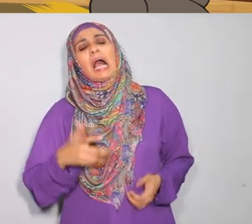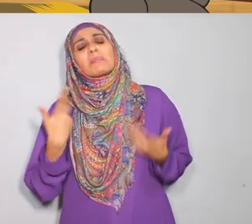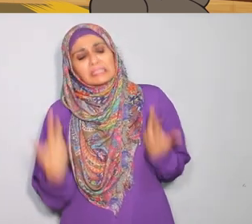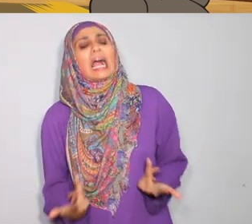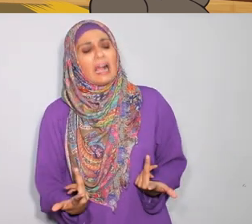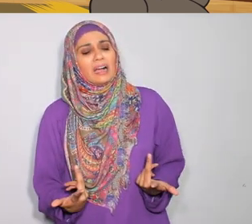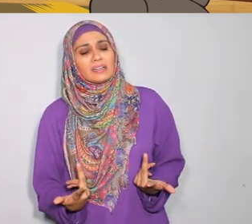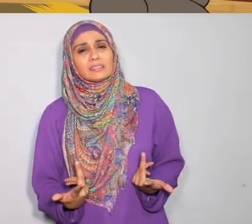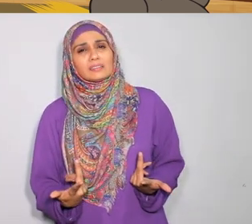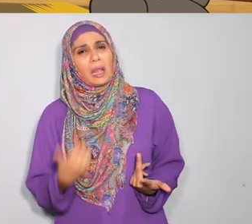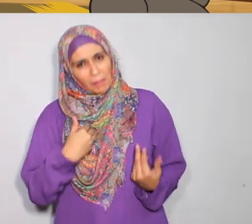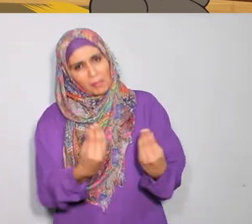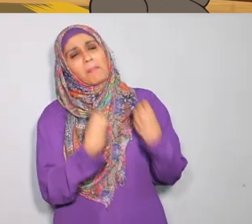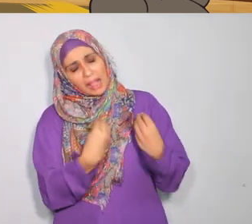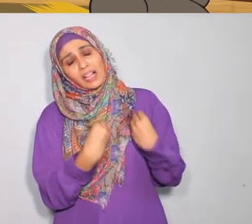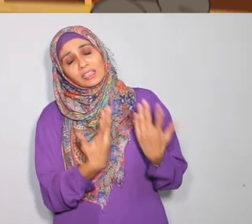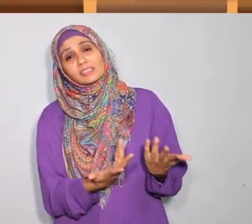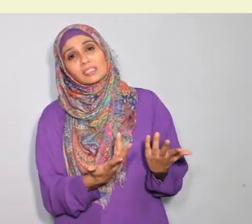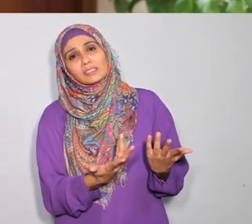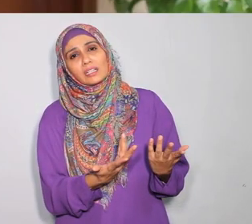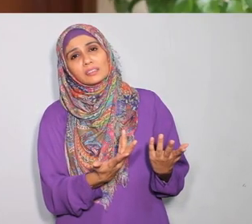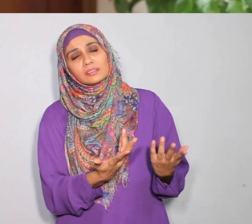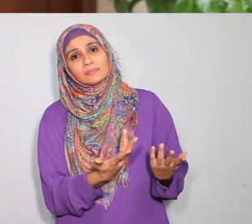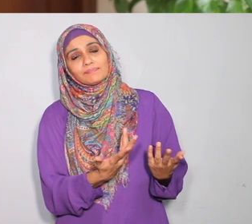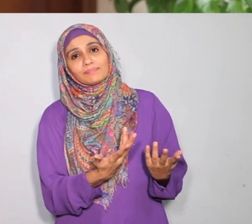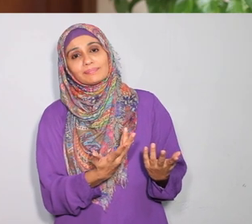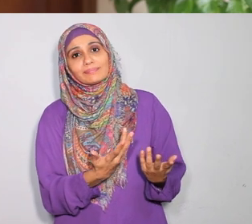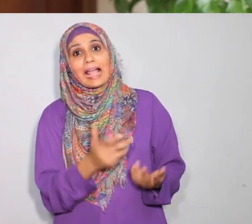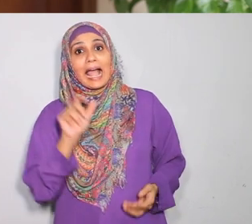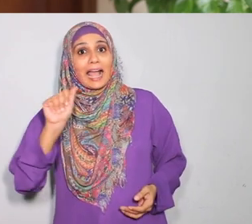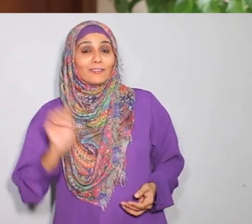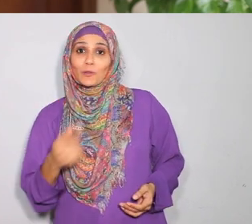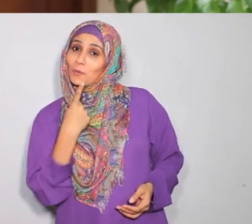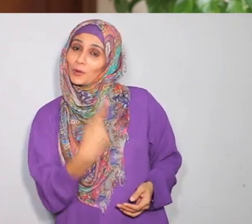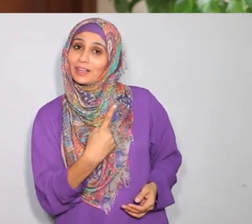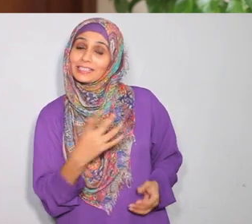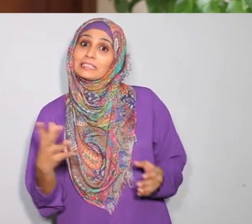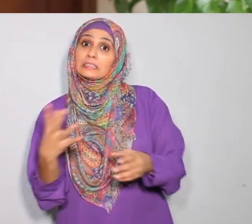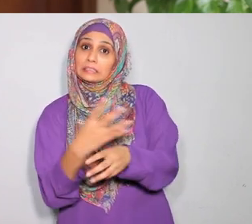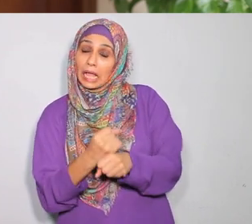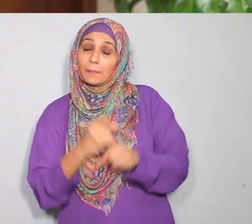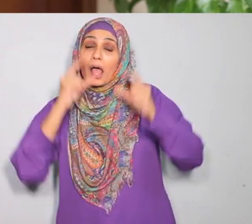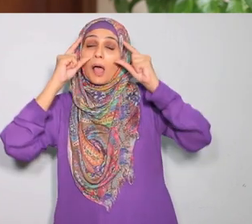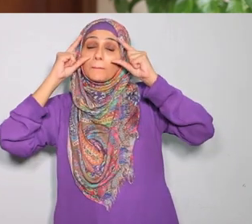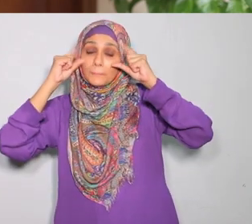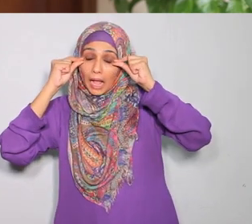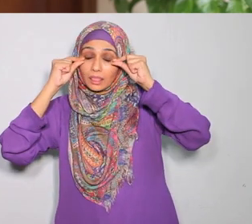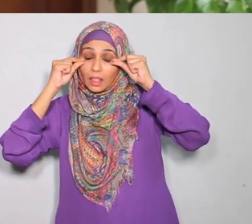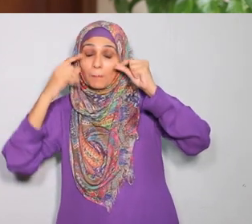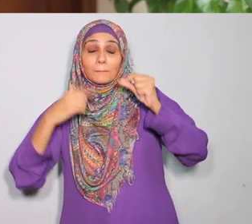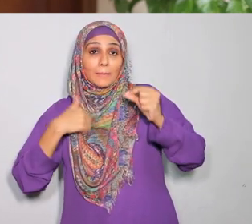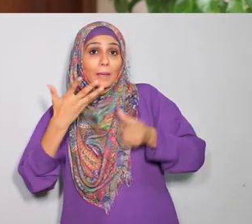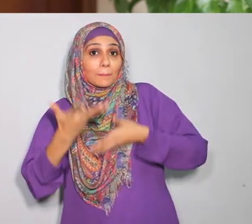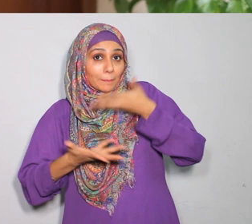हो हमारी मदद करो अनवर बोला अपनी आंखें बंद करो और मेरी